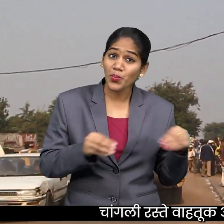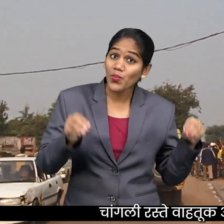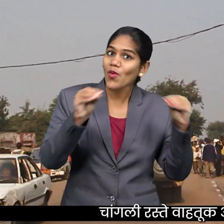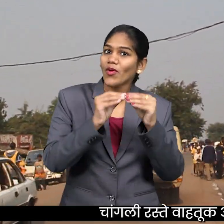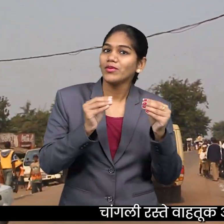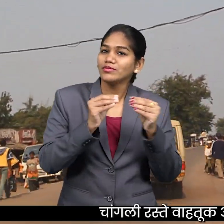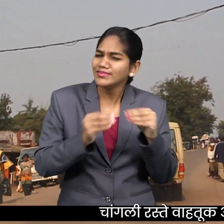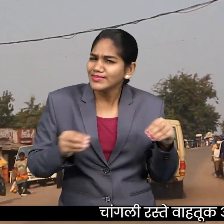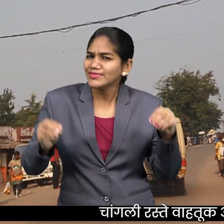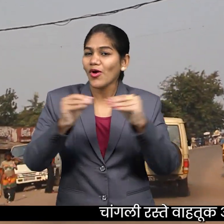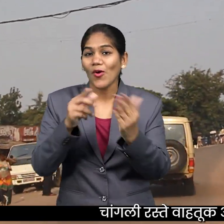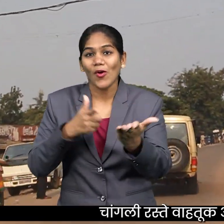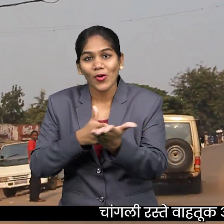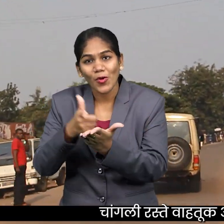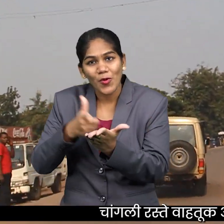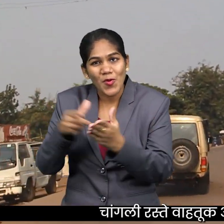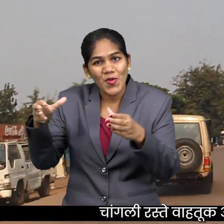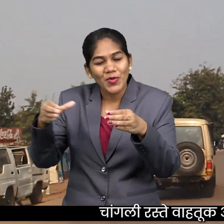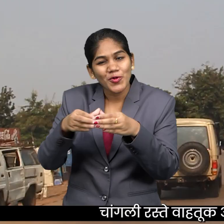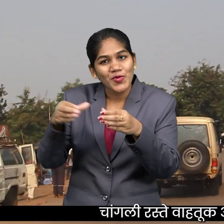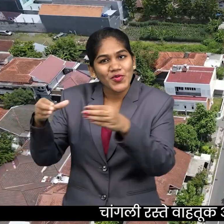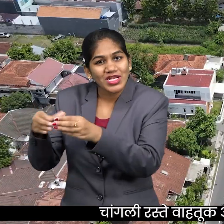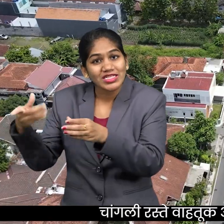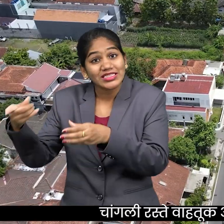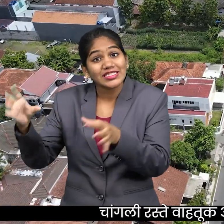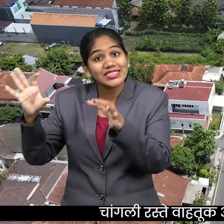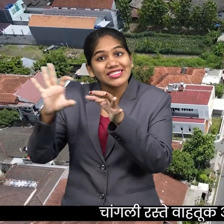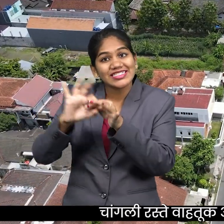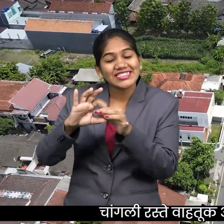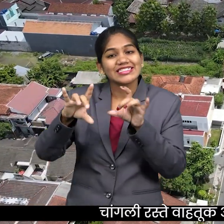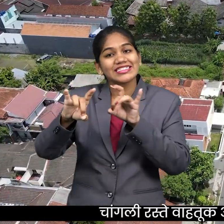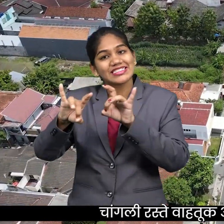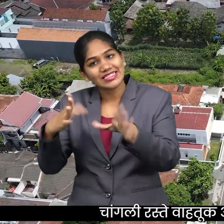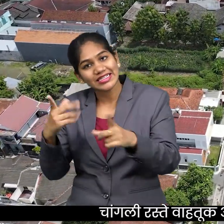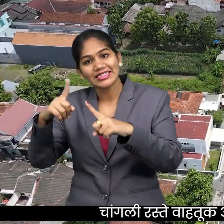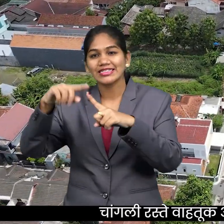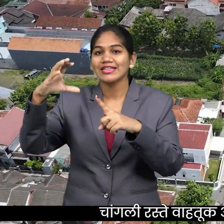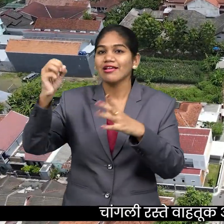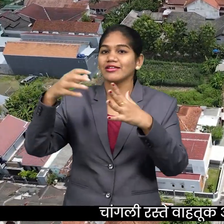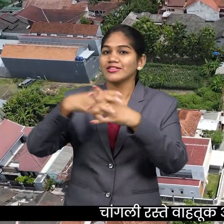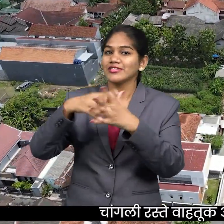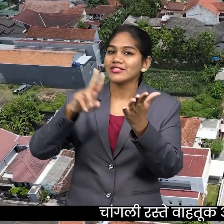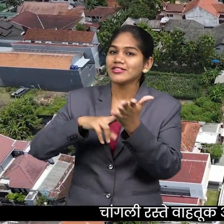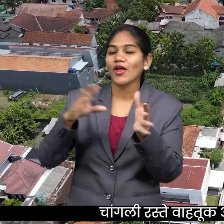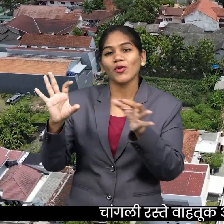चांगली रस्ते वाहतूक आणि दूरध्वनीद्वारे अनेक गावे